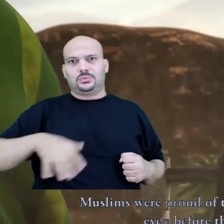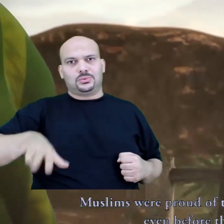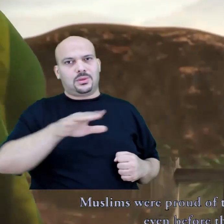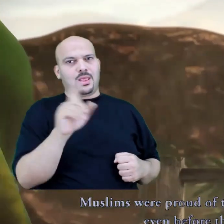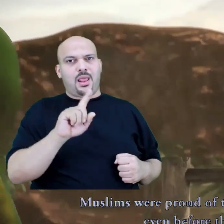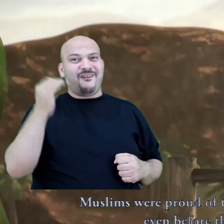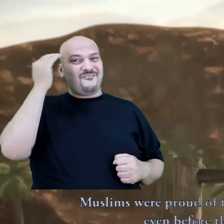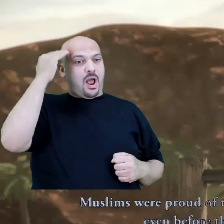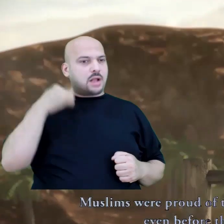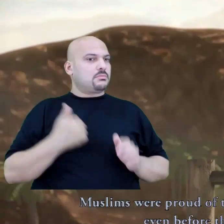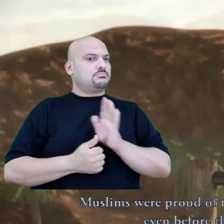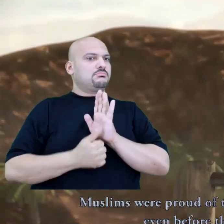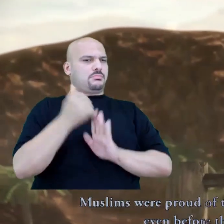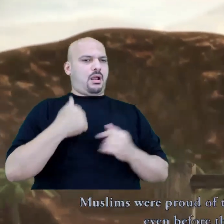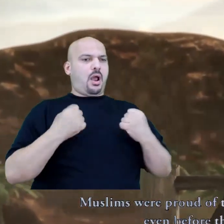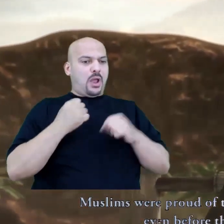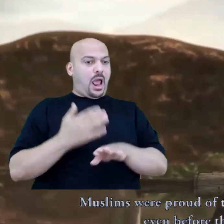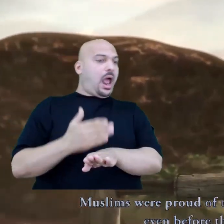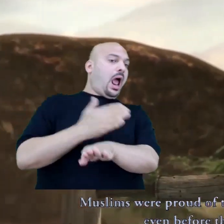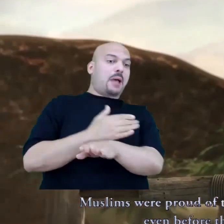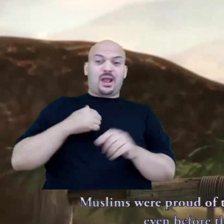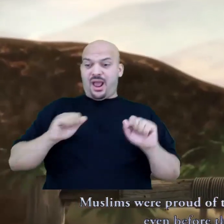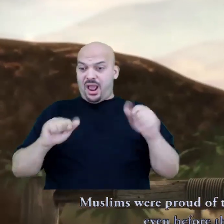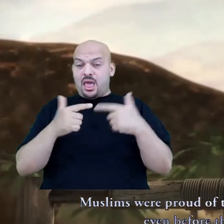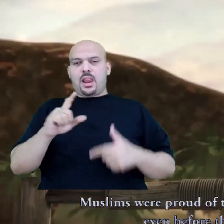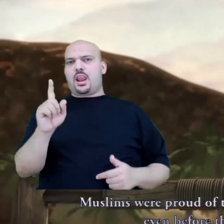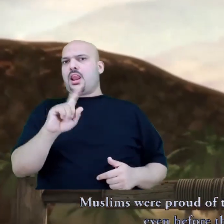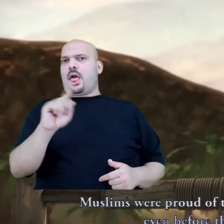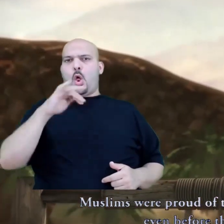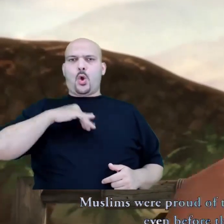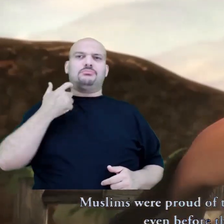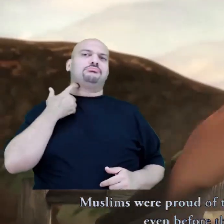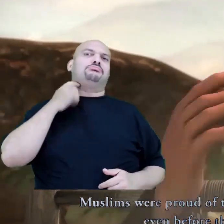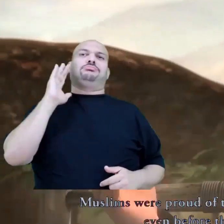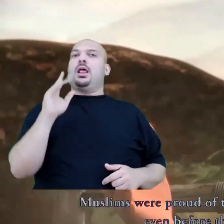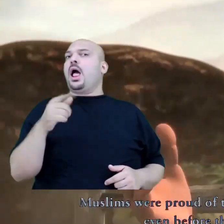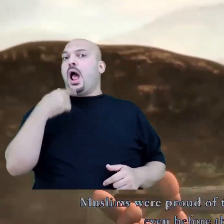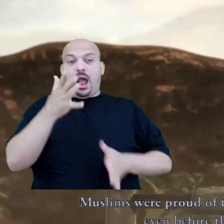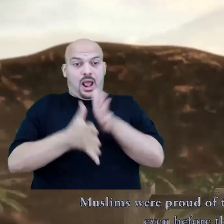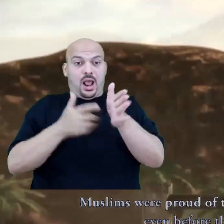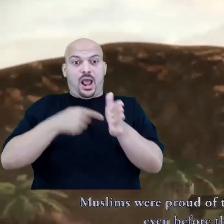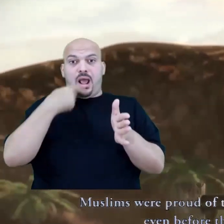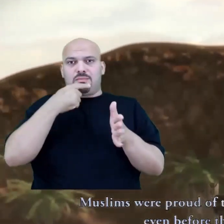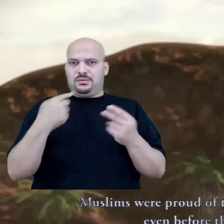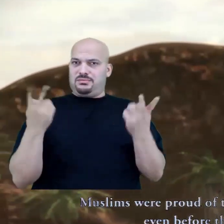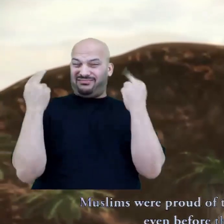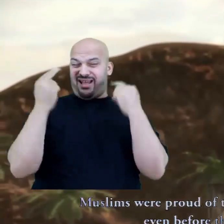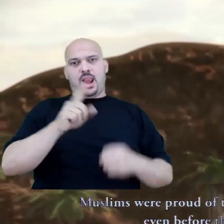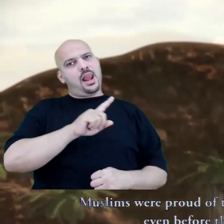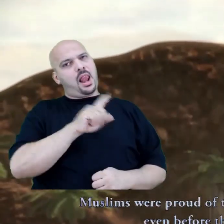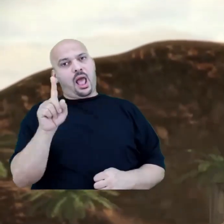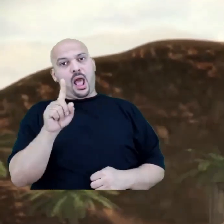نشوة القوة، وشعروا بالنصر حتى قبل المعركة التي بدأها أعداء